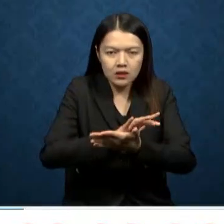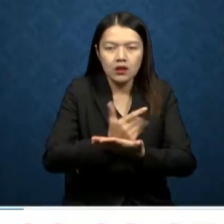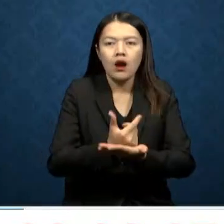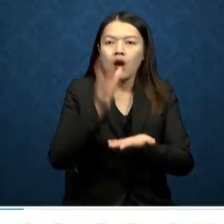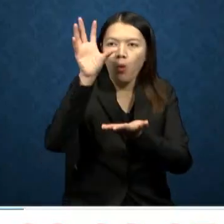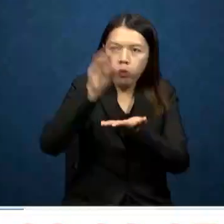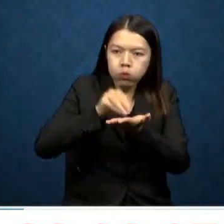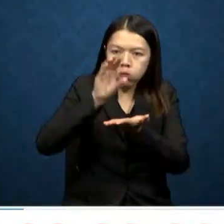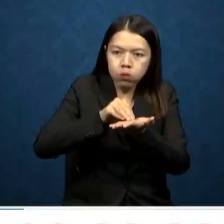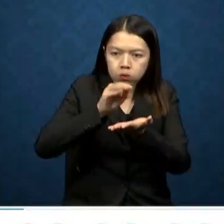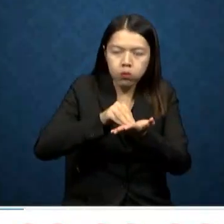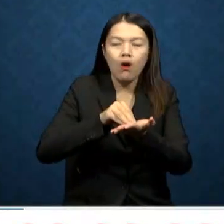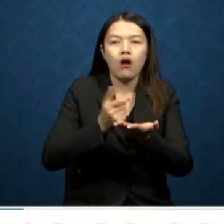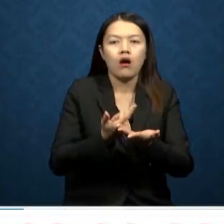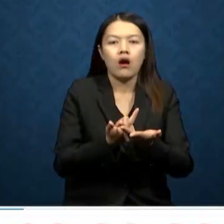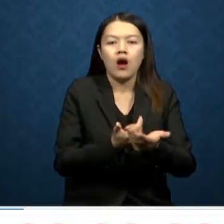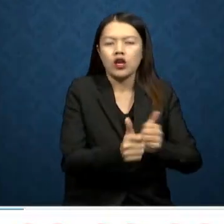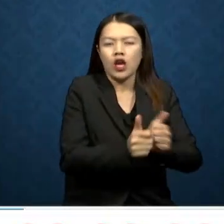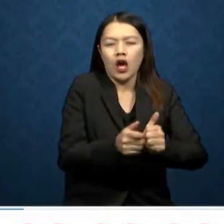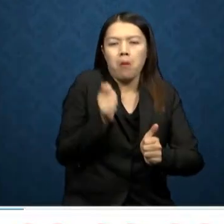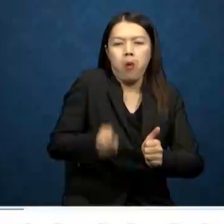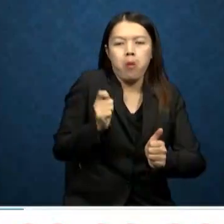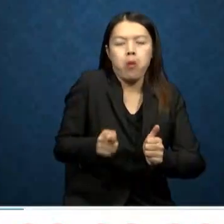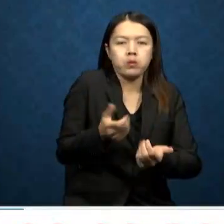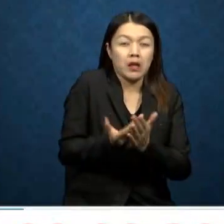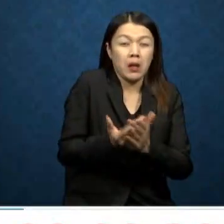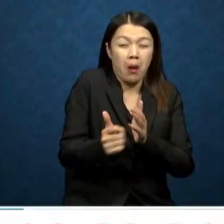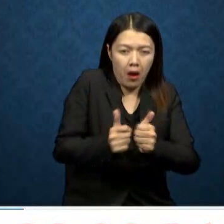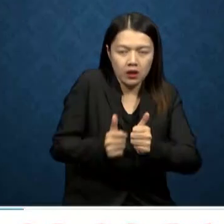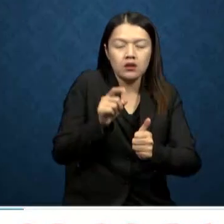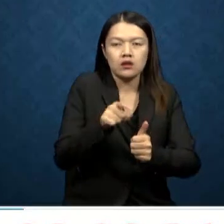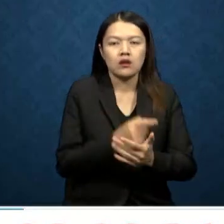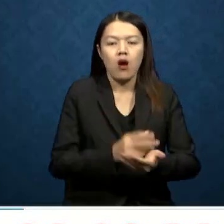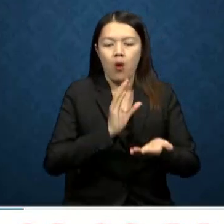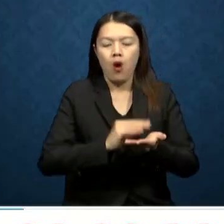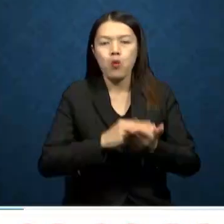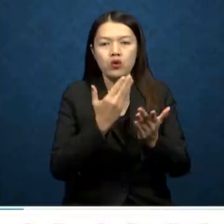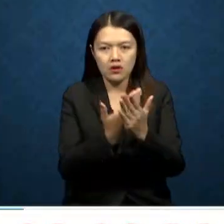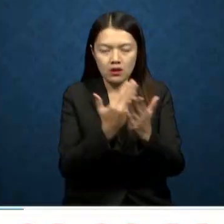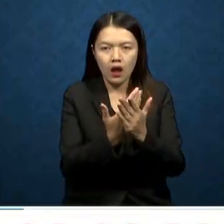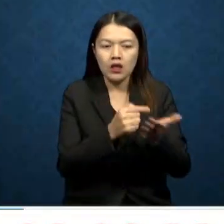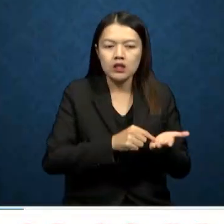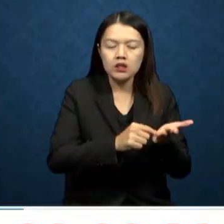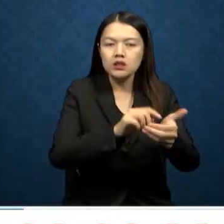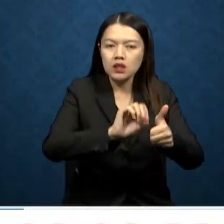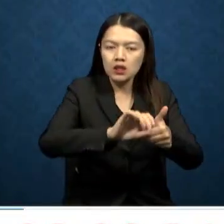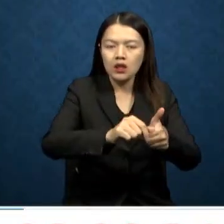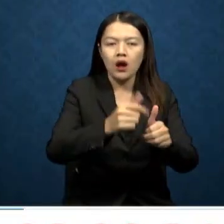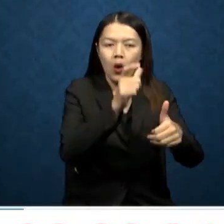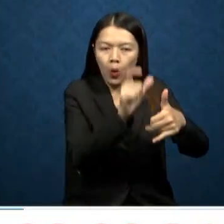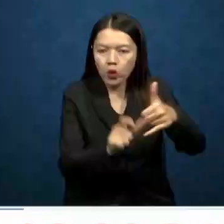ดาวน์โหลดเอกเอกสารประกวดราคาอิเล็กทรอนิกส์และข้อมูลราคาที่ผู้ยื่นข้อเสนอแต่ละ